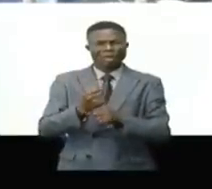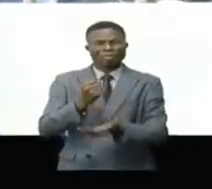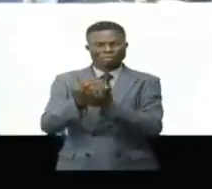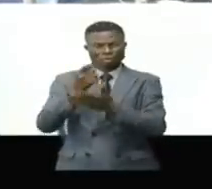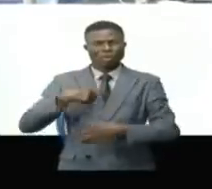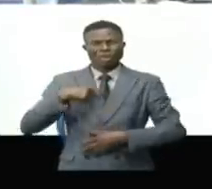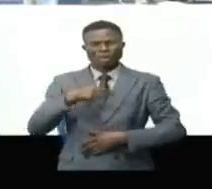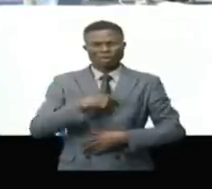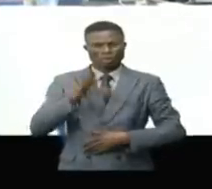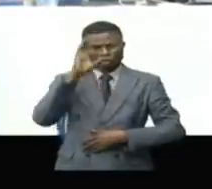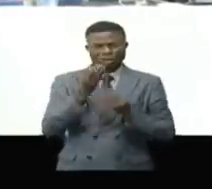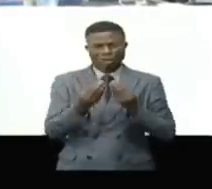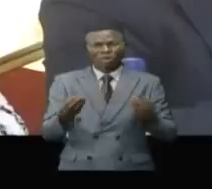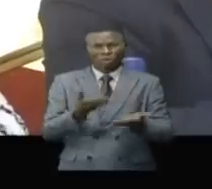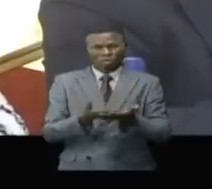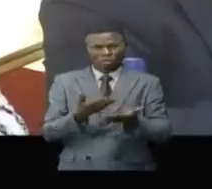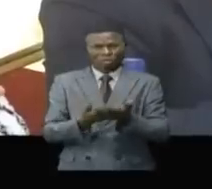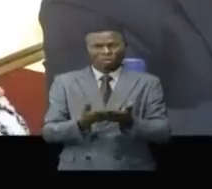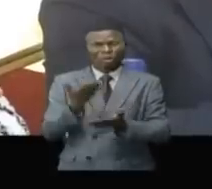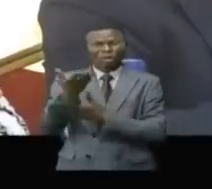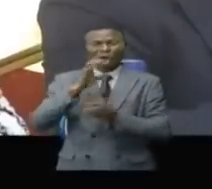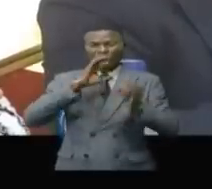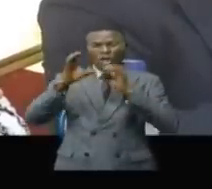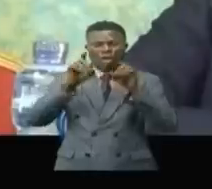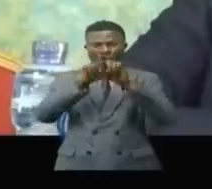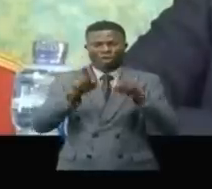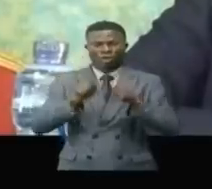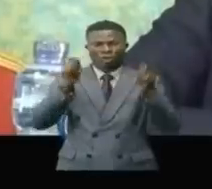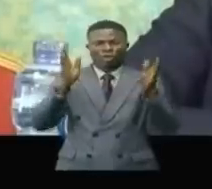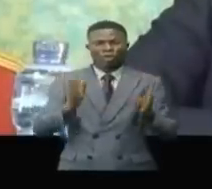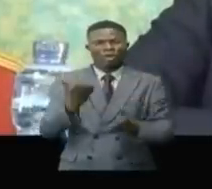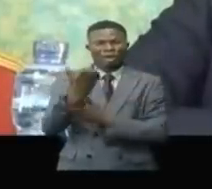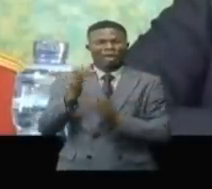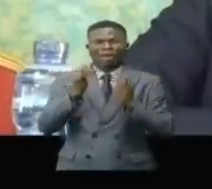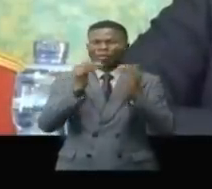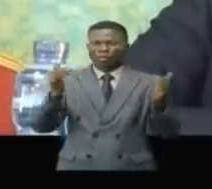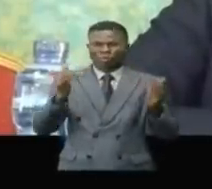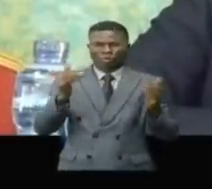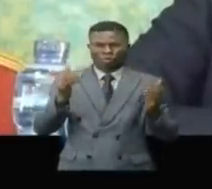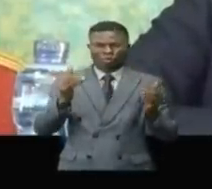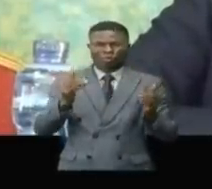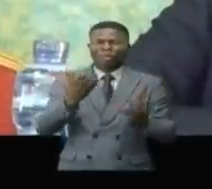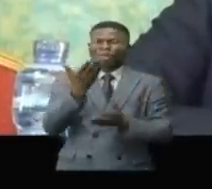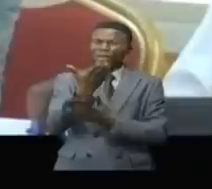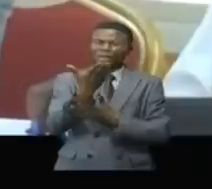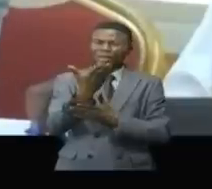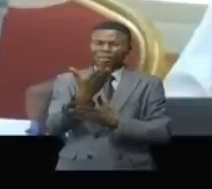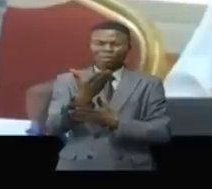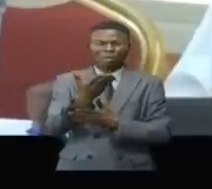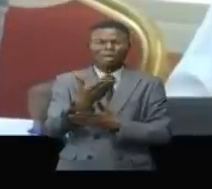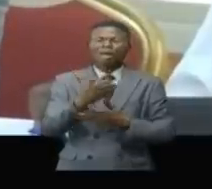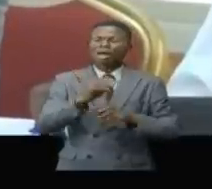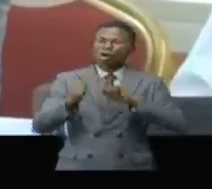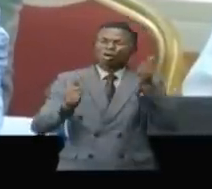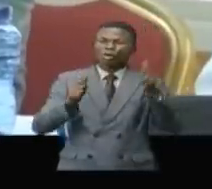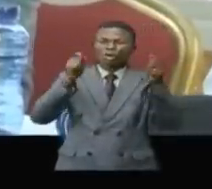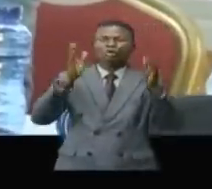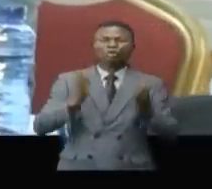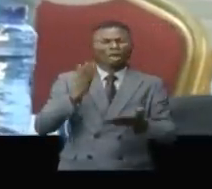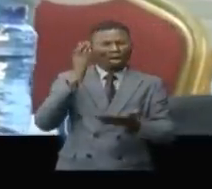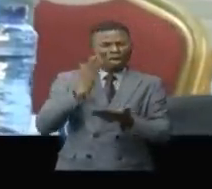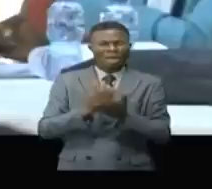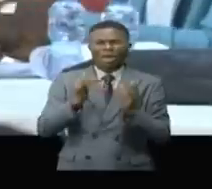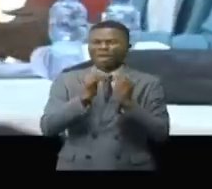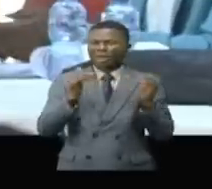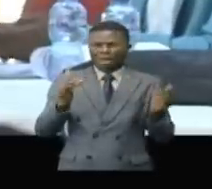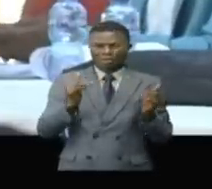de recommandations des États généraux de la communication et de médias appelle au calme et fustige le comportement de certains animateurs de l'UNPC